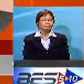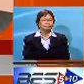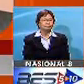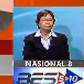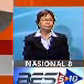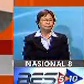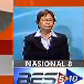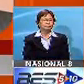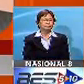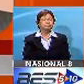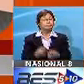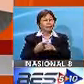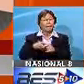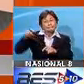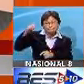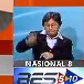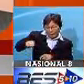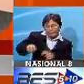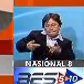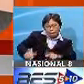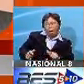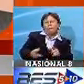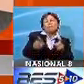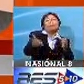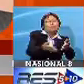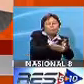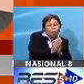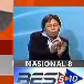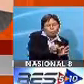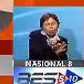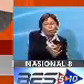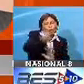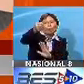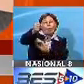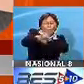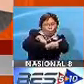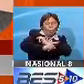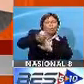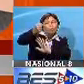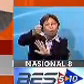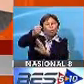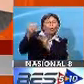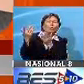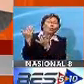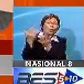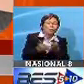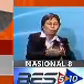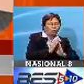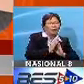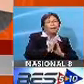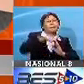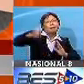hukuman bagaimanapun mahkamah membenarkan permohonan Wahid untuk menangguhkan pelaksanaan hukuman Sementara menunggu rayuan di Mahkamah